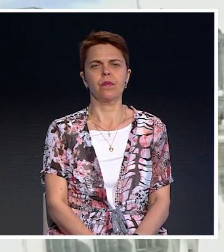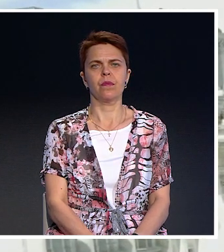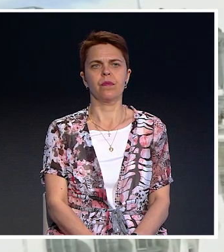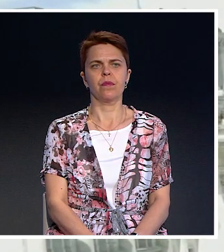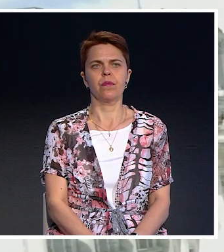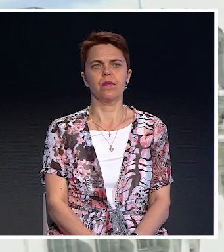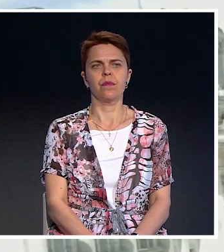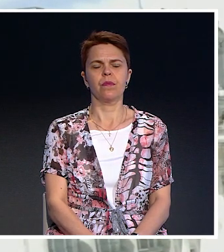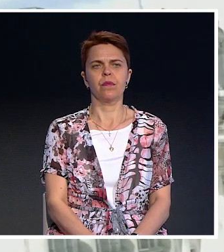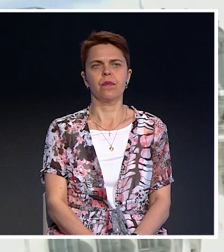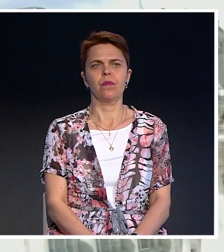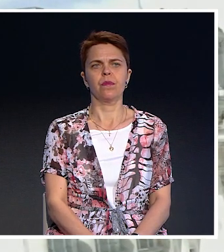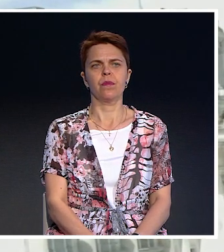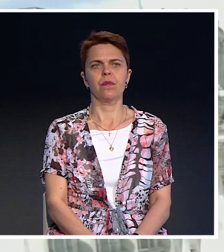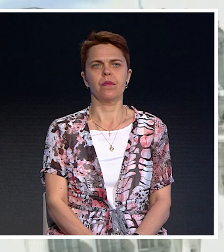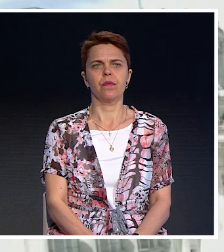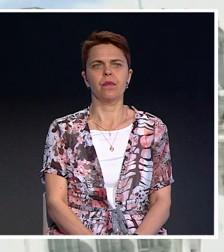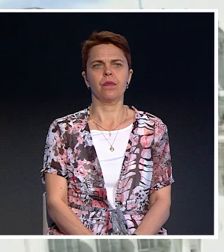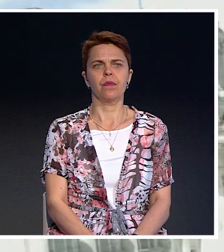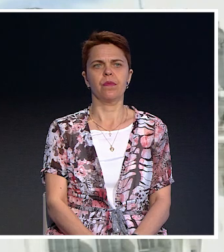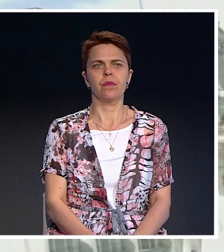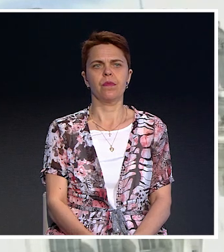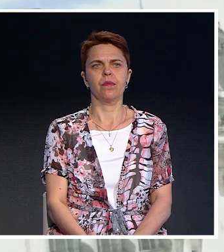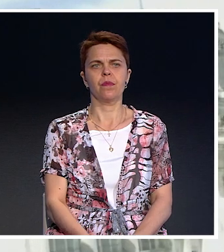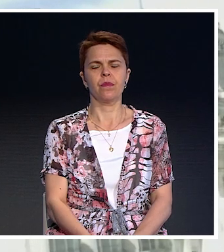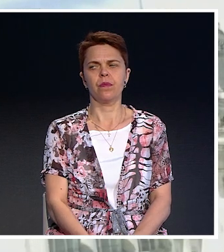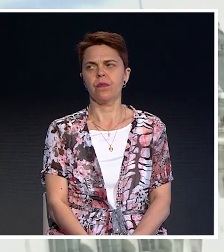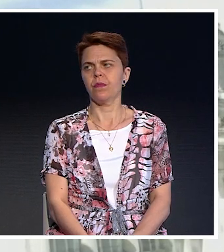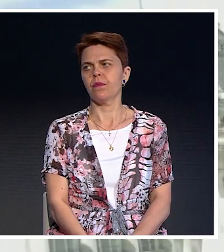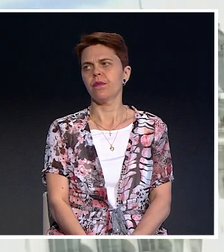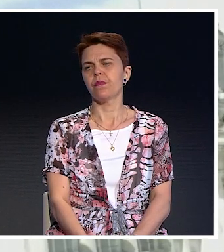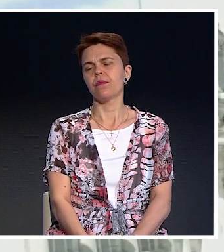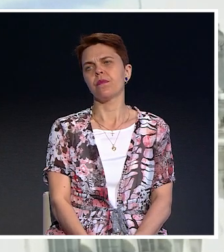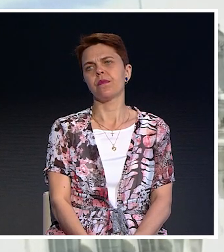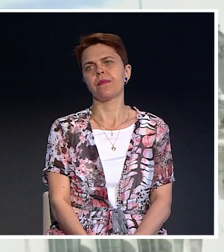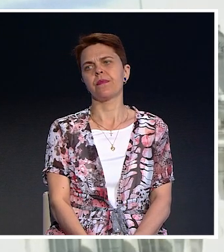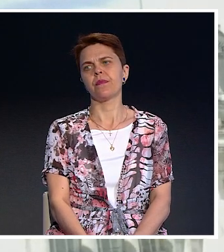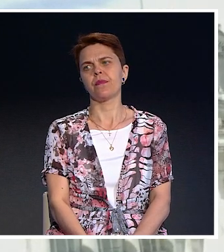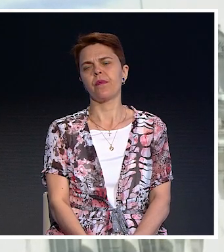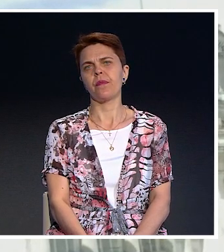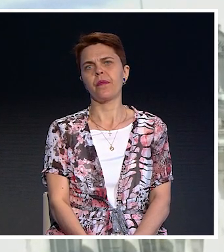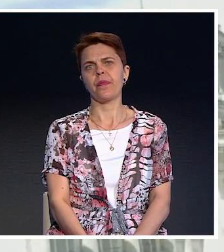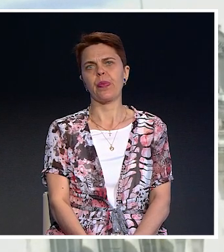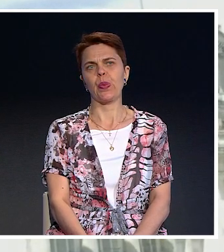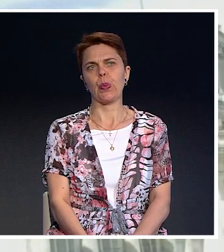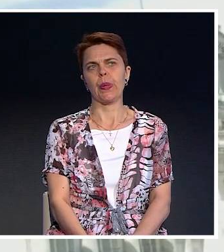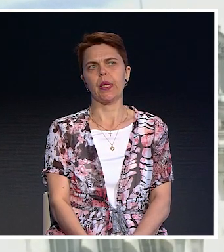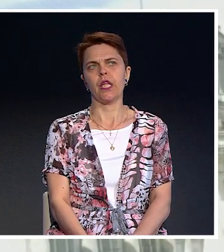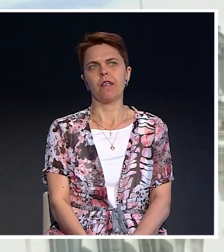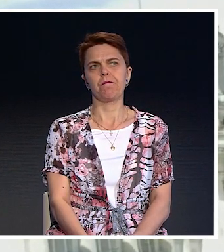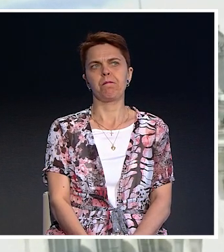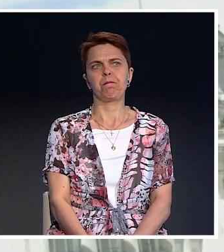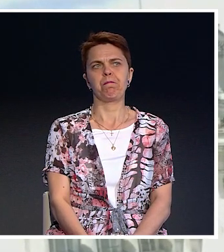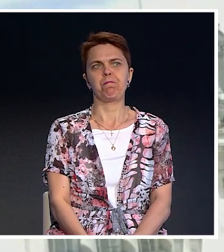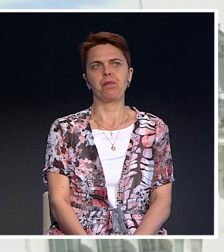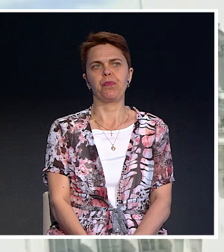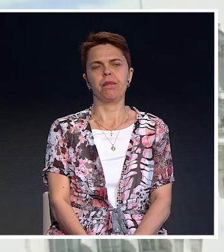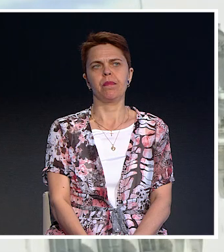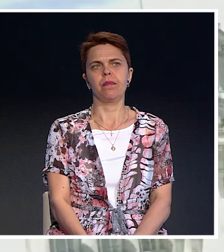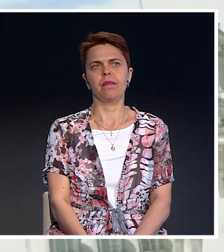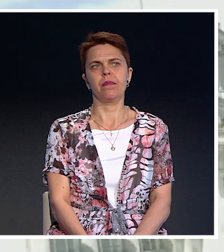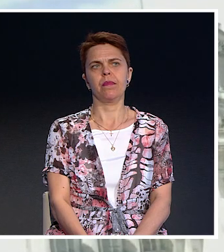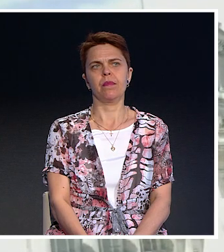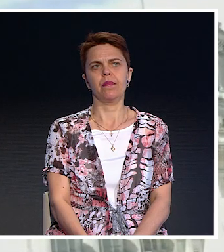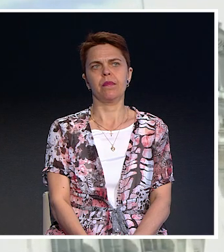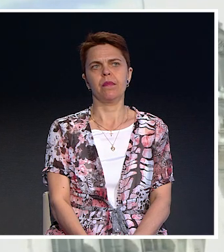діють. Іноді навіть тоді, коли вони не мають необхідних навичок для цього. Тому я думаю, що прийшов наш час